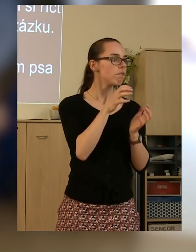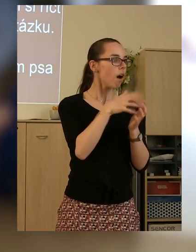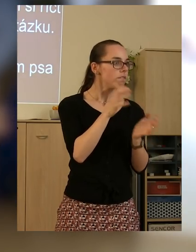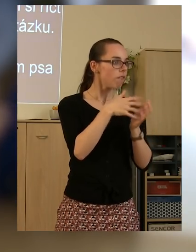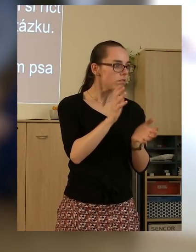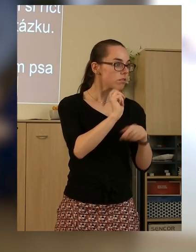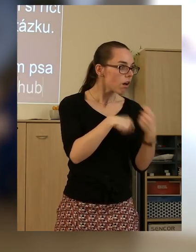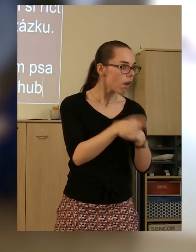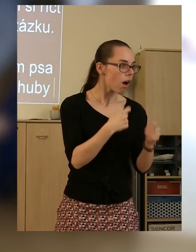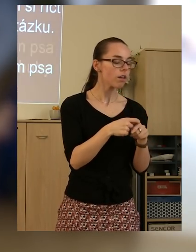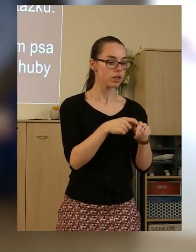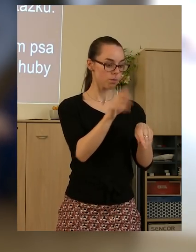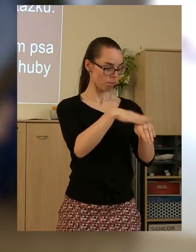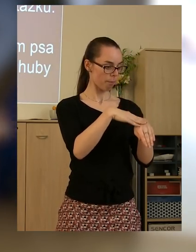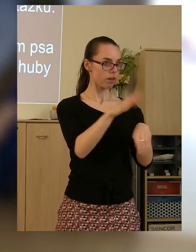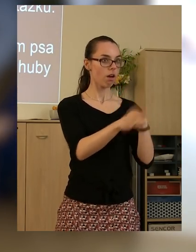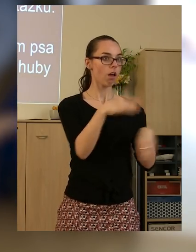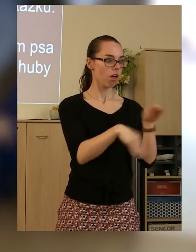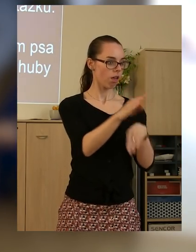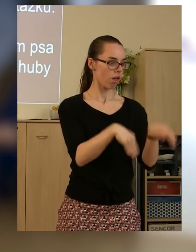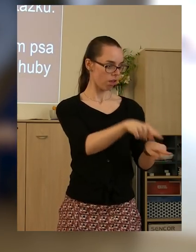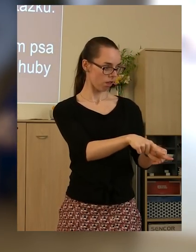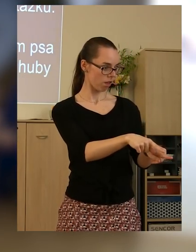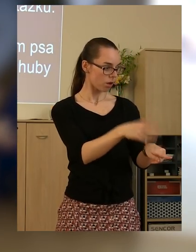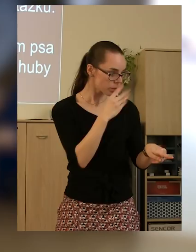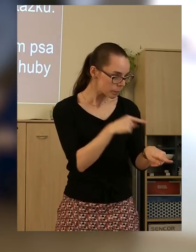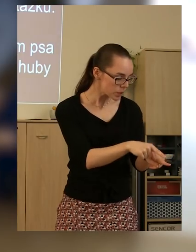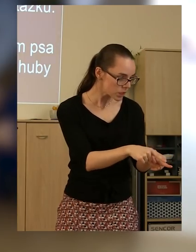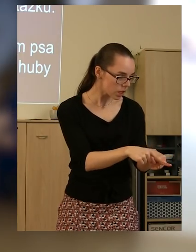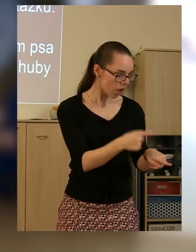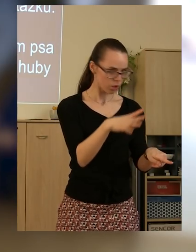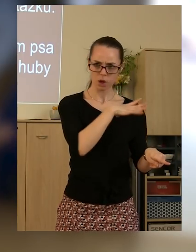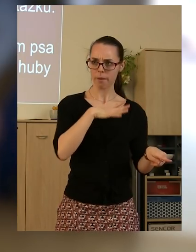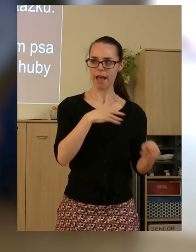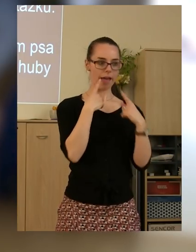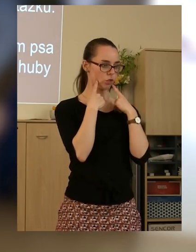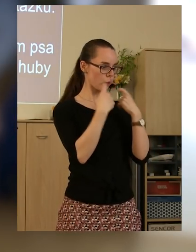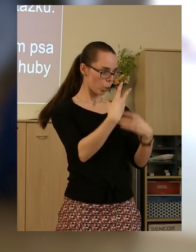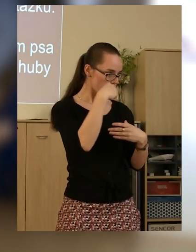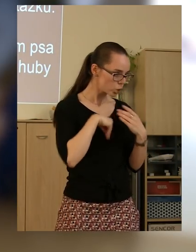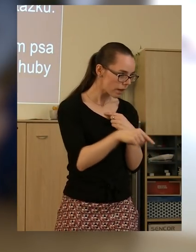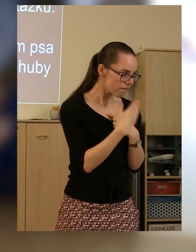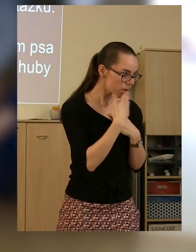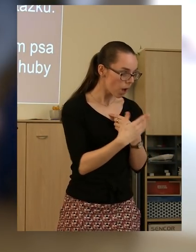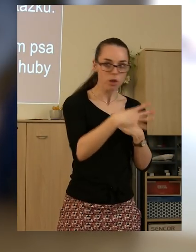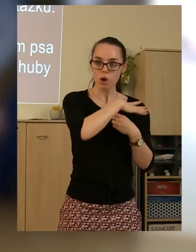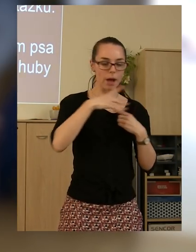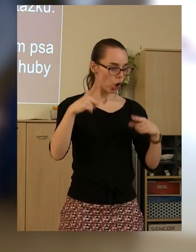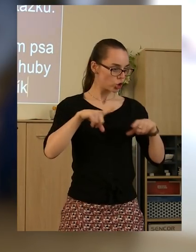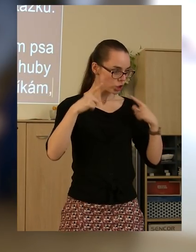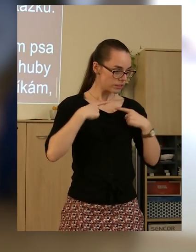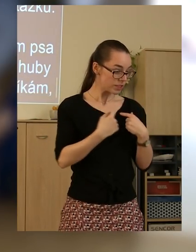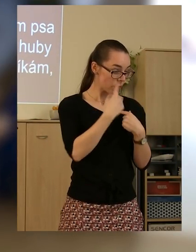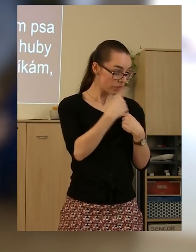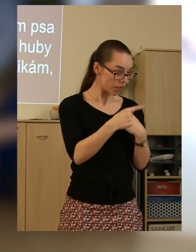srdci káže, a já když ji pozoruju, tak si říkám, ta její duše někde něco prožívá tak silně, že to jako rezonuje s tím